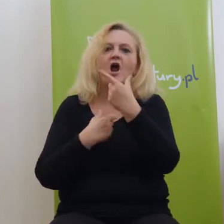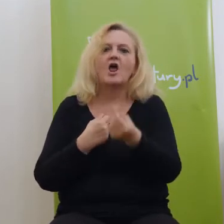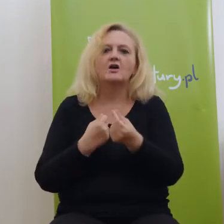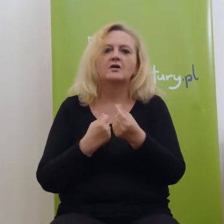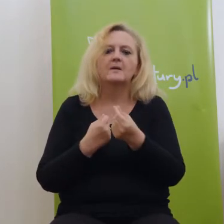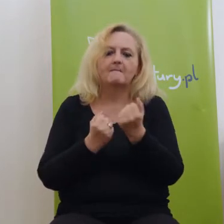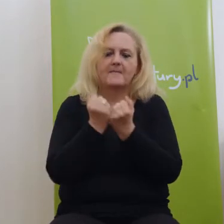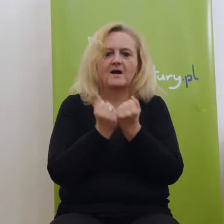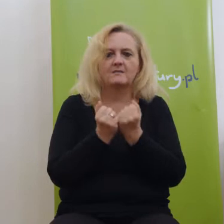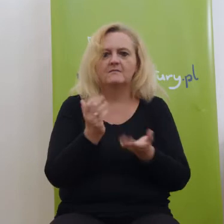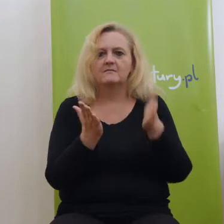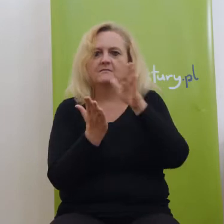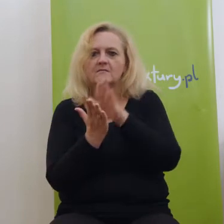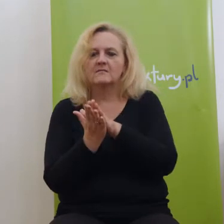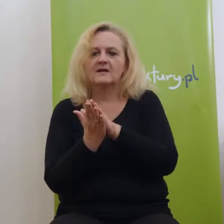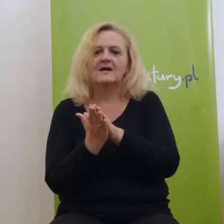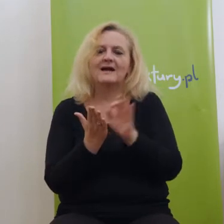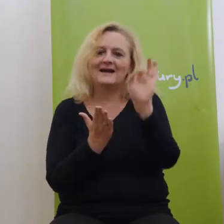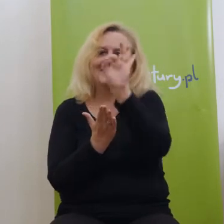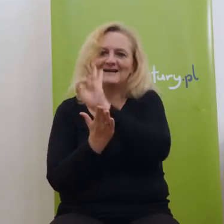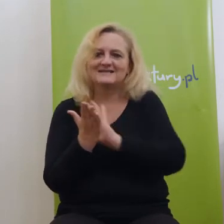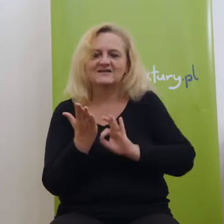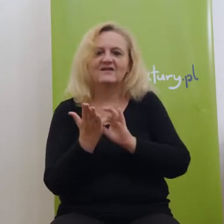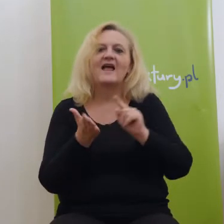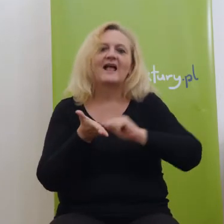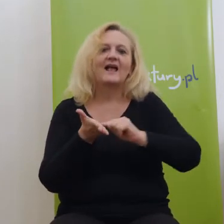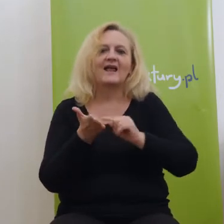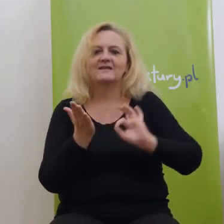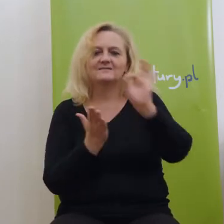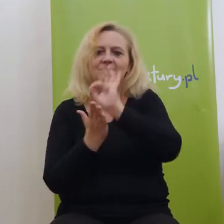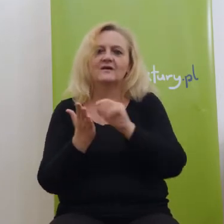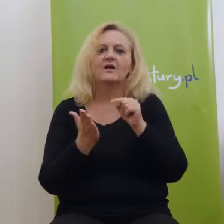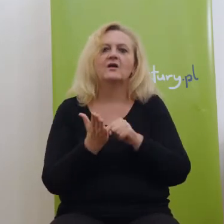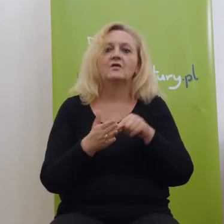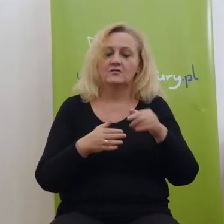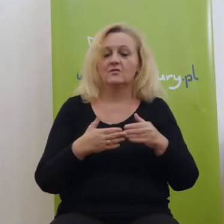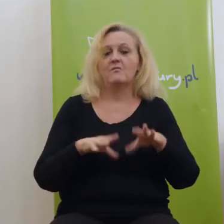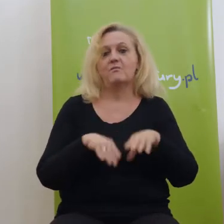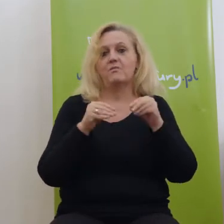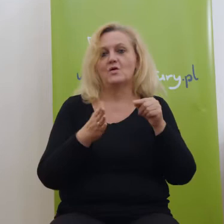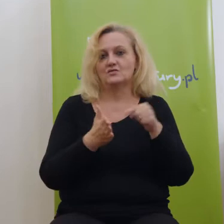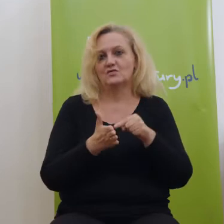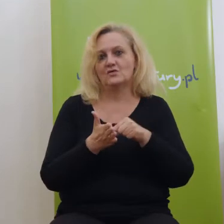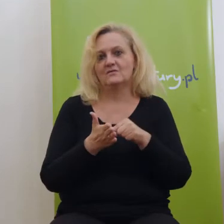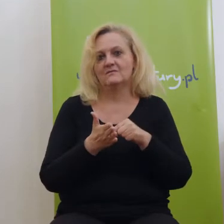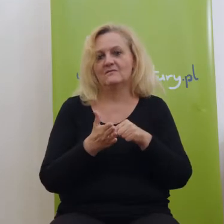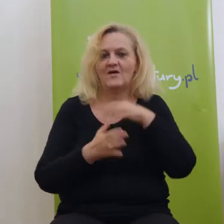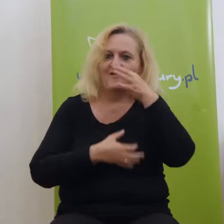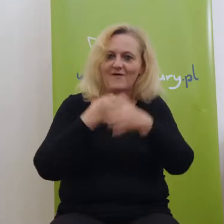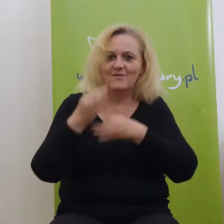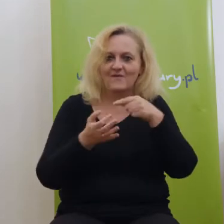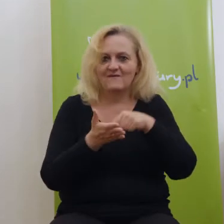do kartki i malowanie kredką. To jest ładna scena w ogóle otwierająca